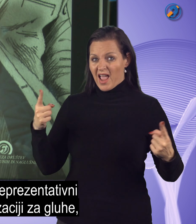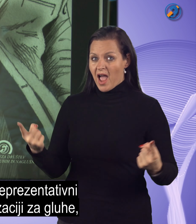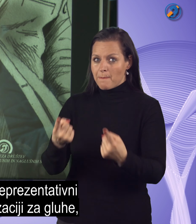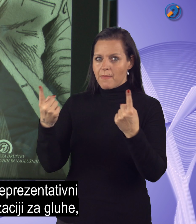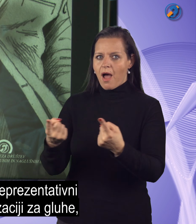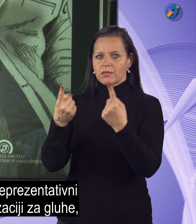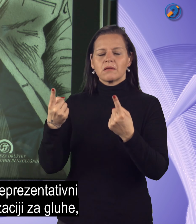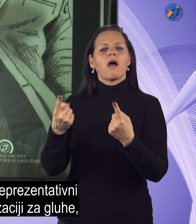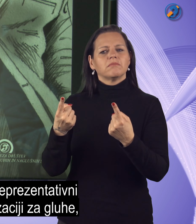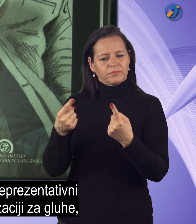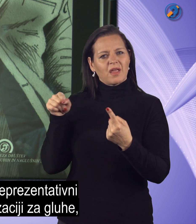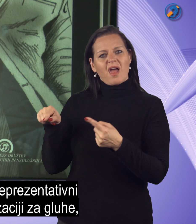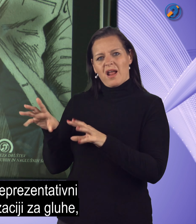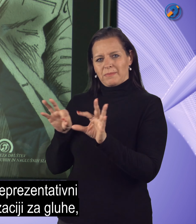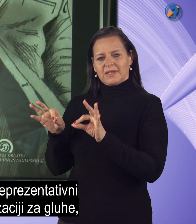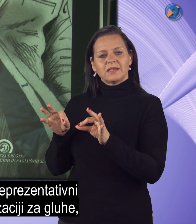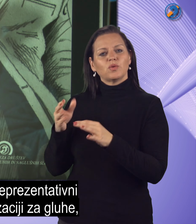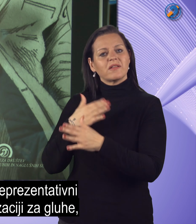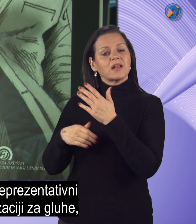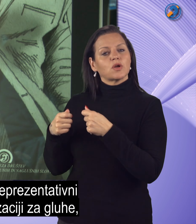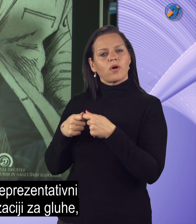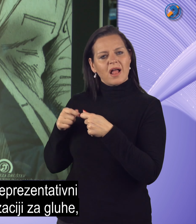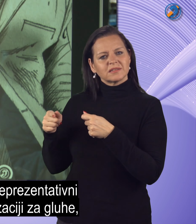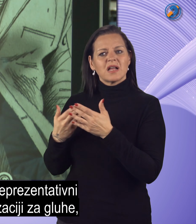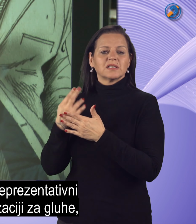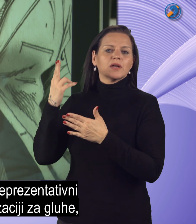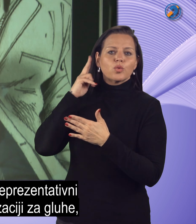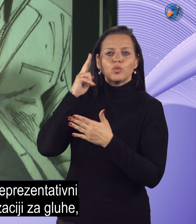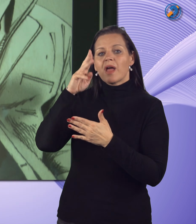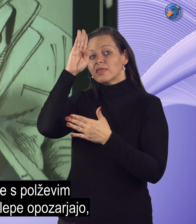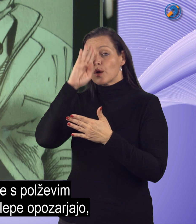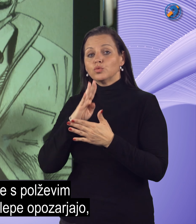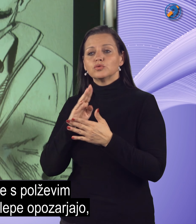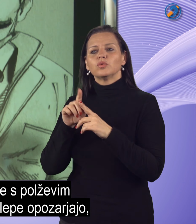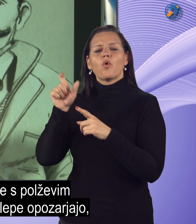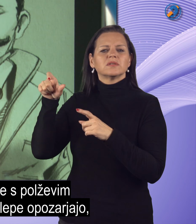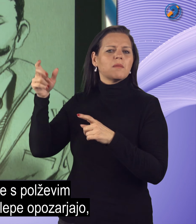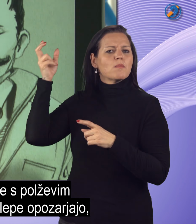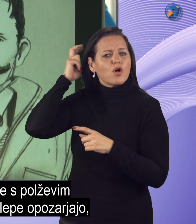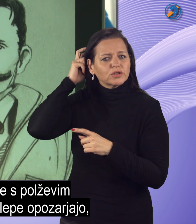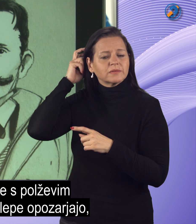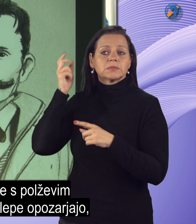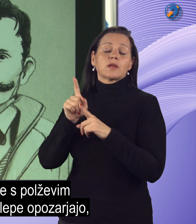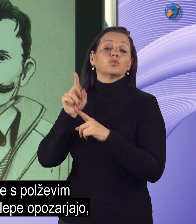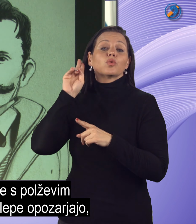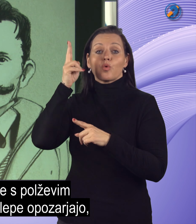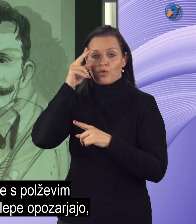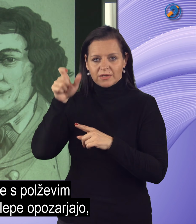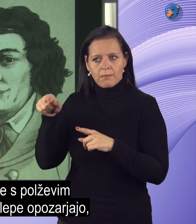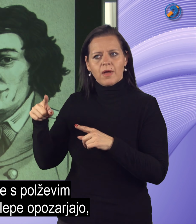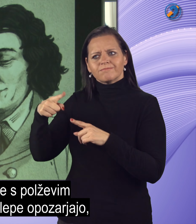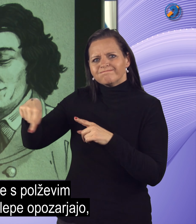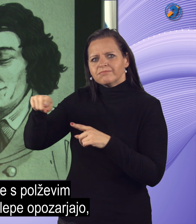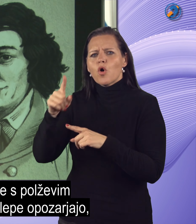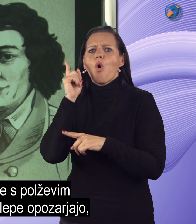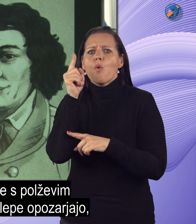S kampanjo pri reprezentativni invalidski organizaciji za gluhe na glušne, osebe s povževim usadkom in